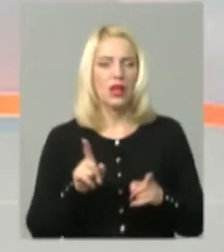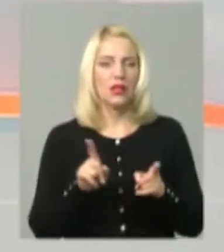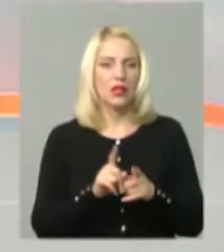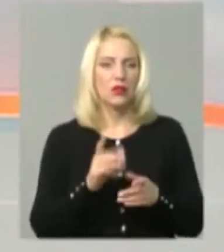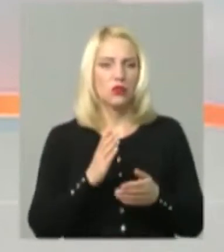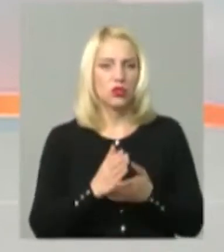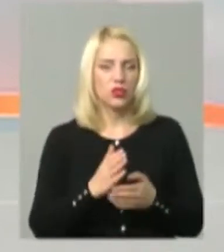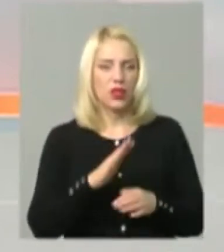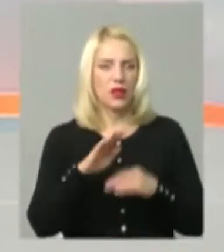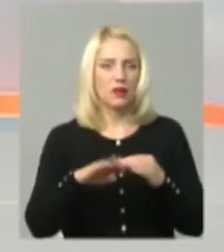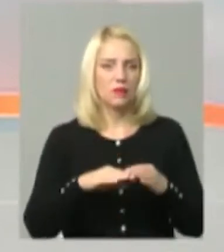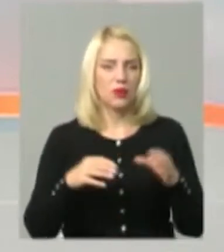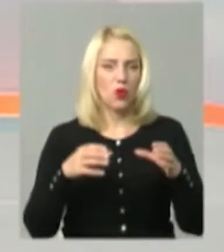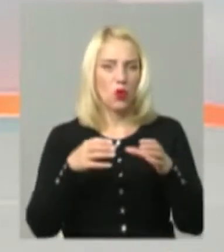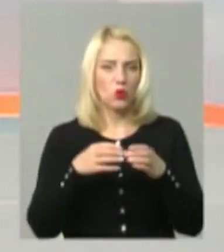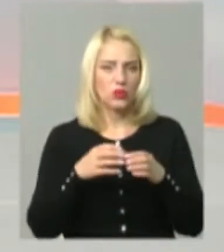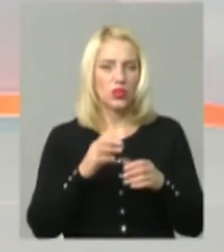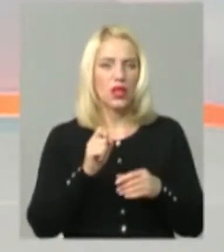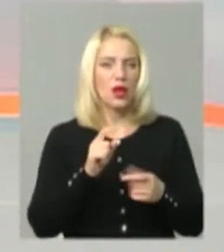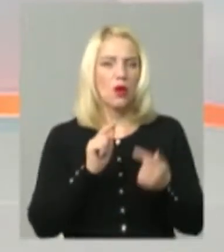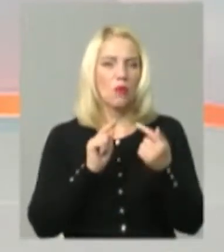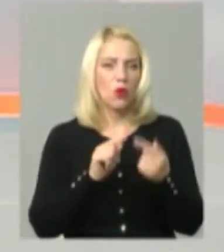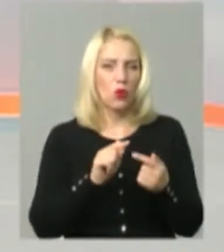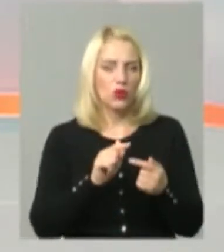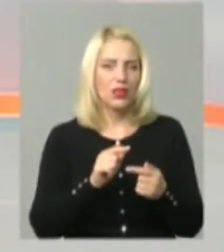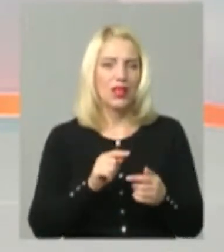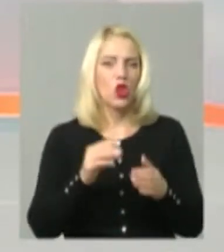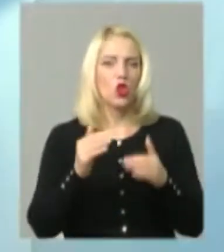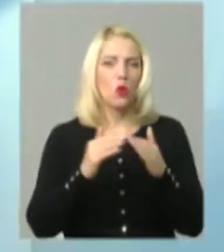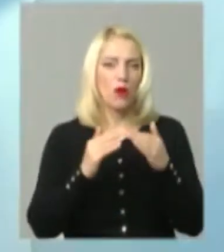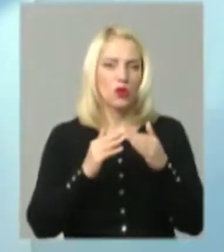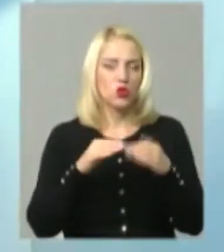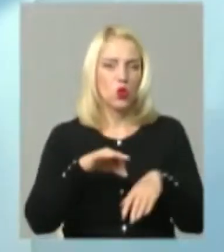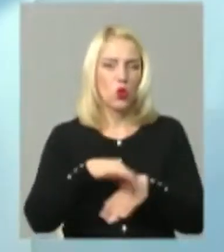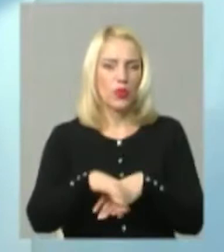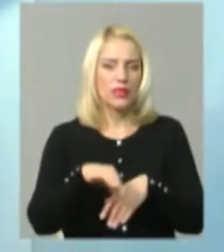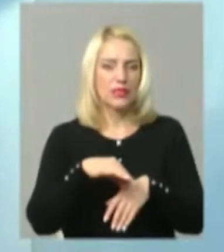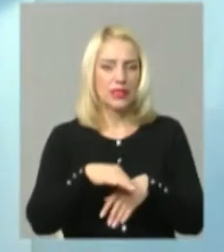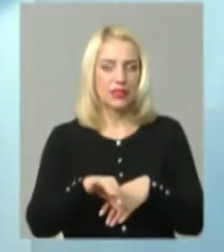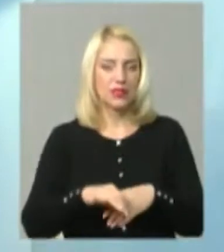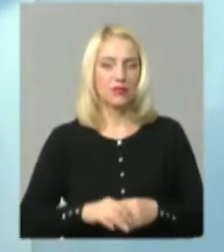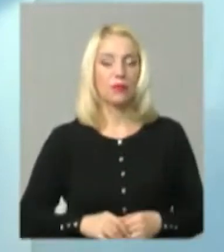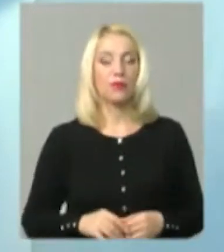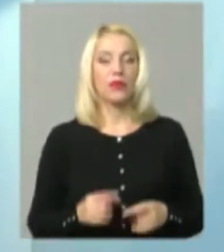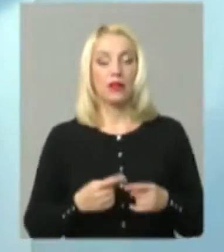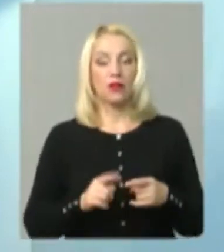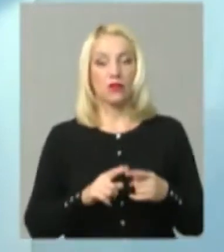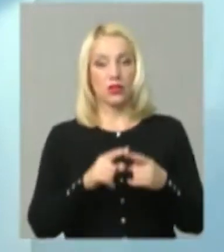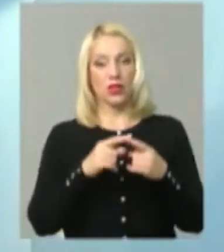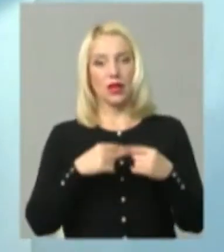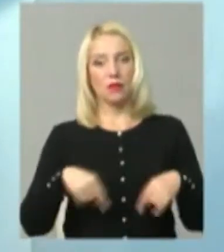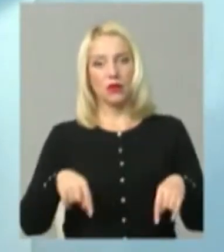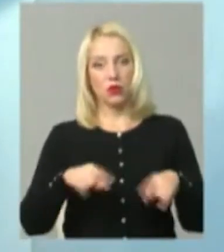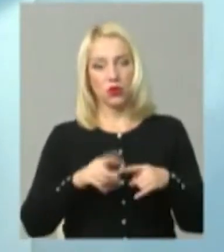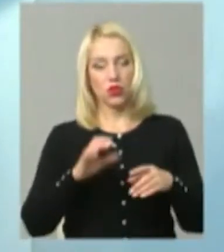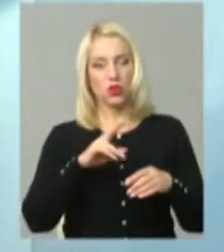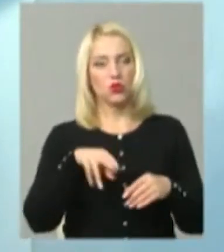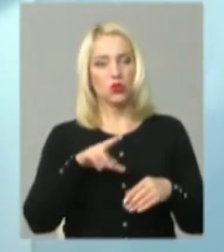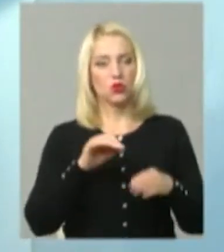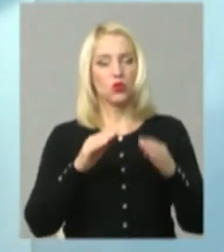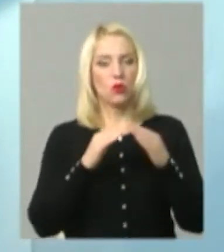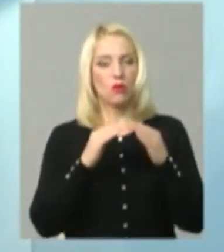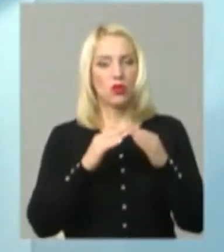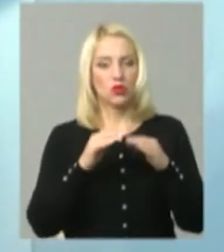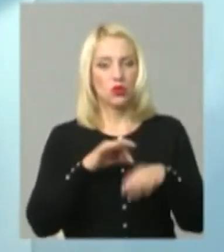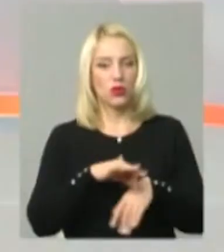домашньому насильству. Тобто це вже як результати оцих змін у лютому місяці. А оцей підрозділ щодо домашнього насильства і водна